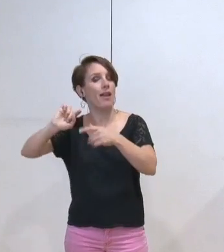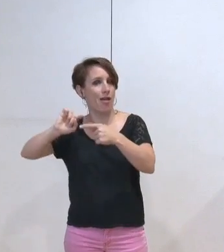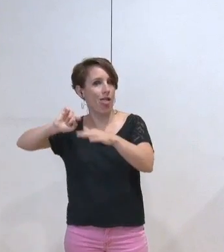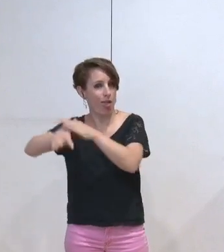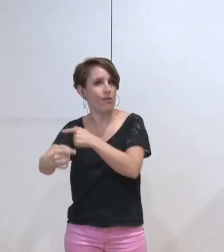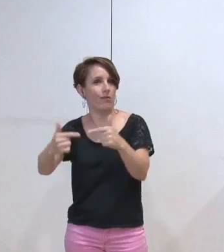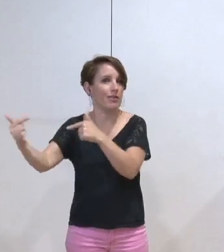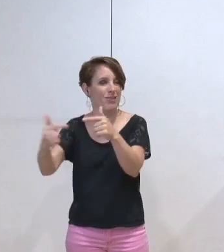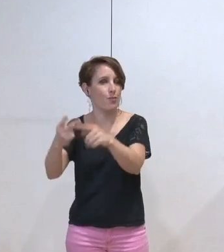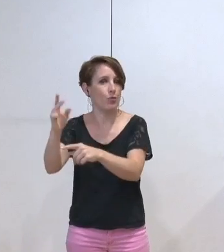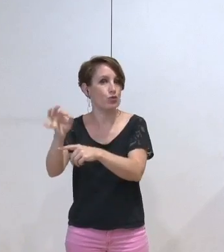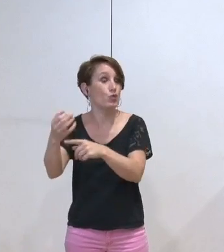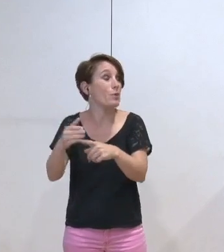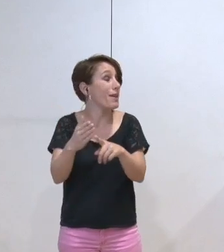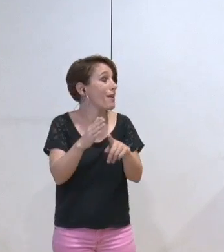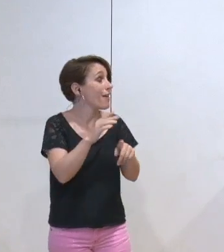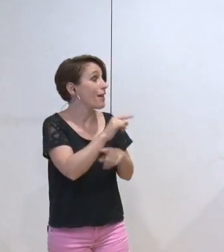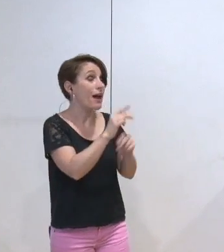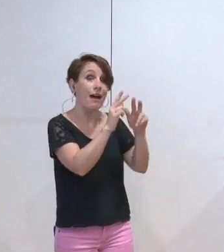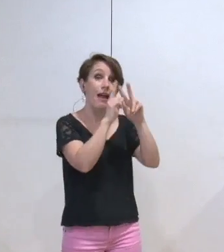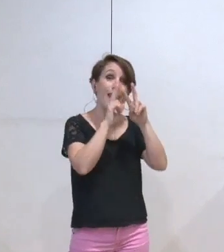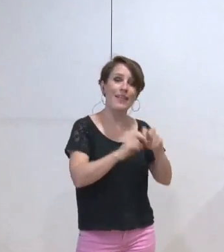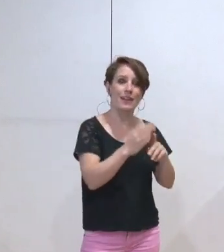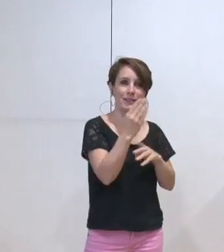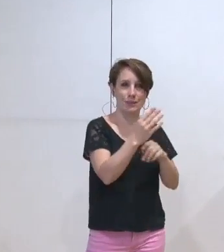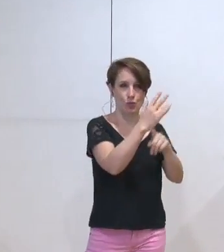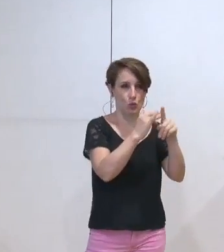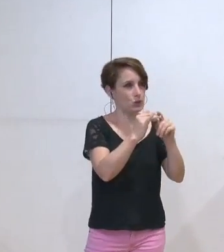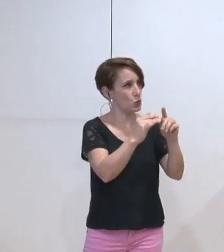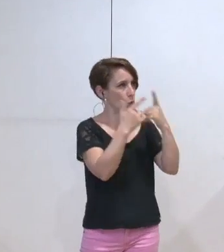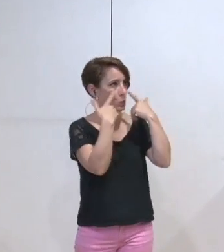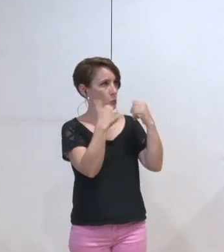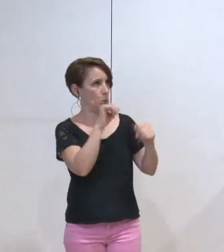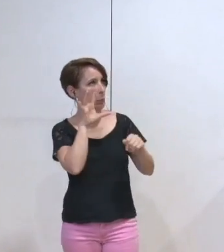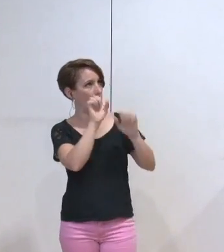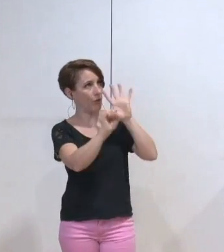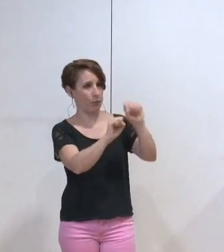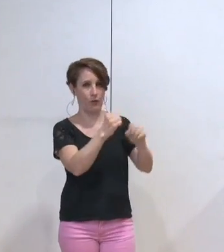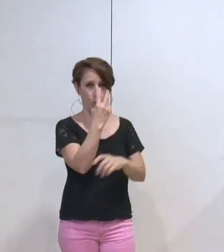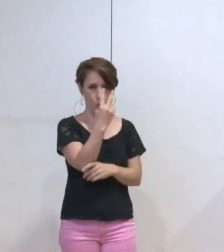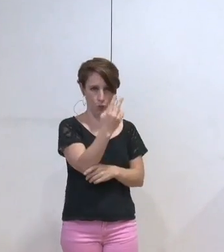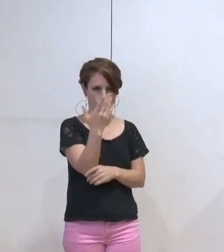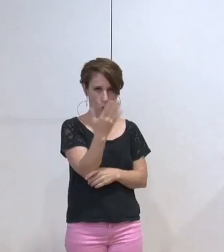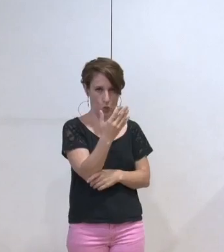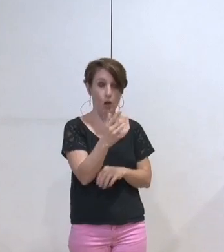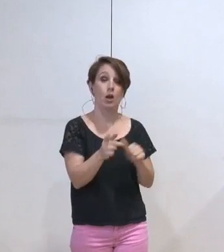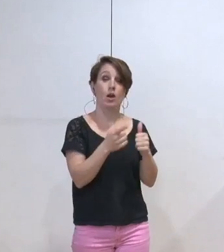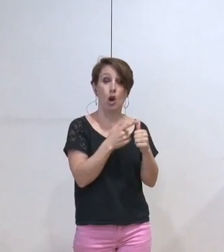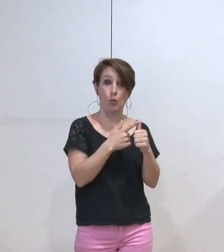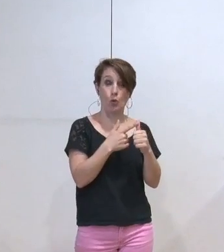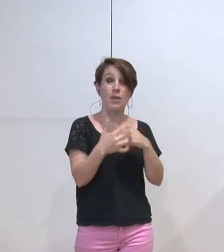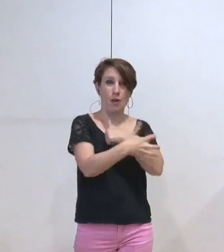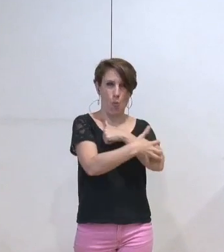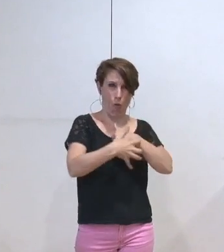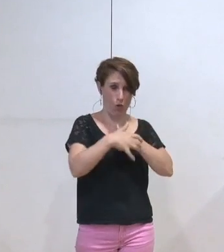éléments majeurs de cette analyse des besoins sociaux la première c'est qu'on voit bien que les formes de pauvreté ont évolué et que